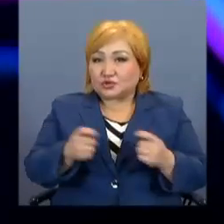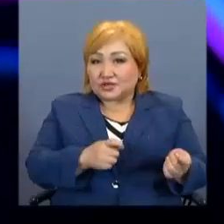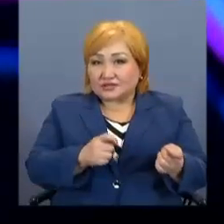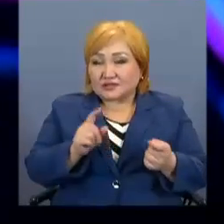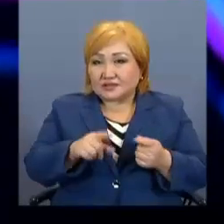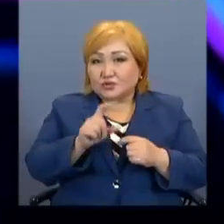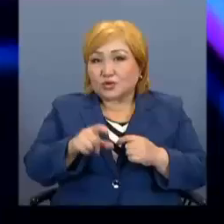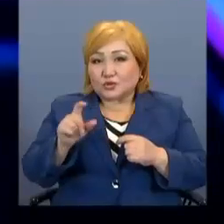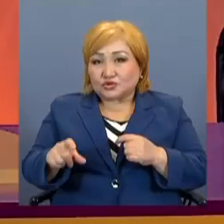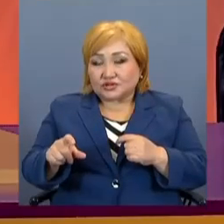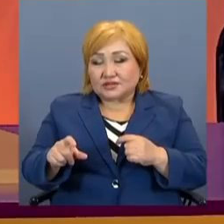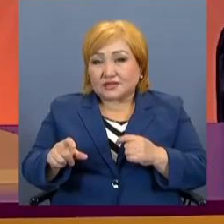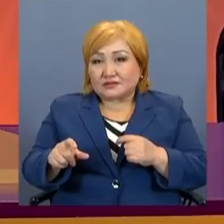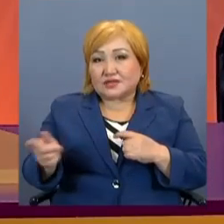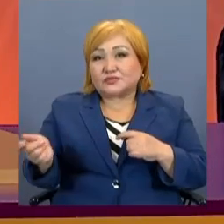жолаушылар тасымалдауындағы